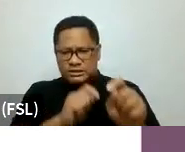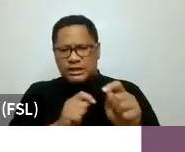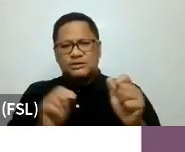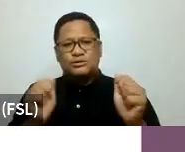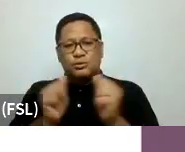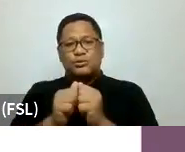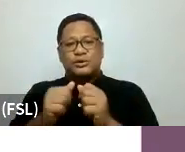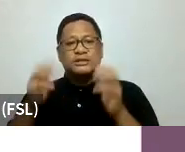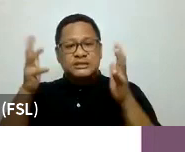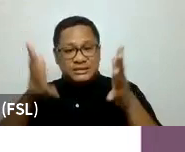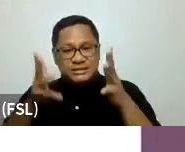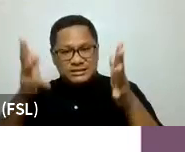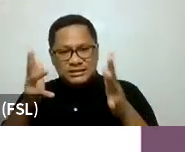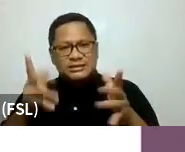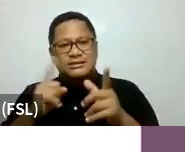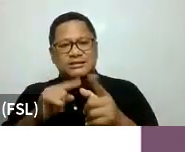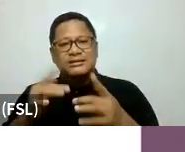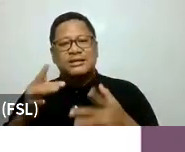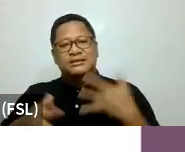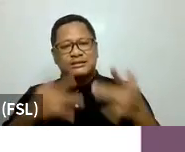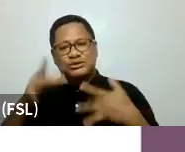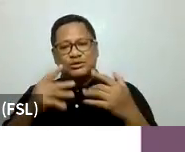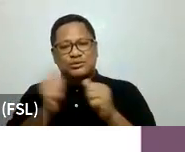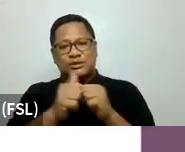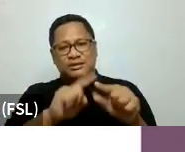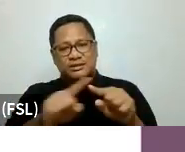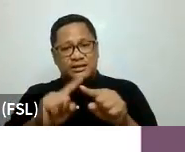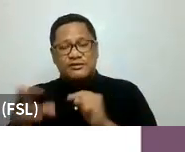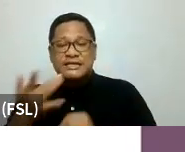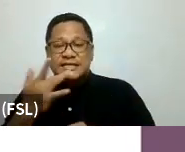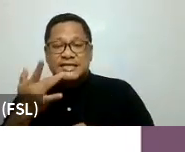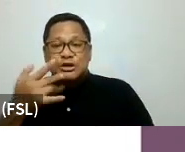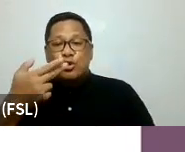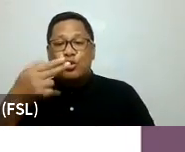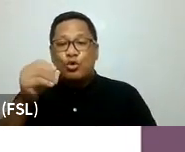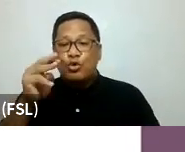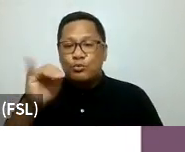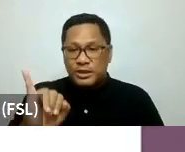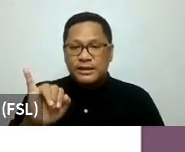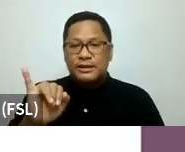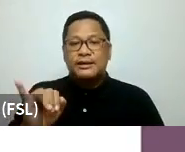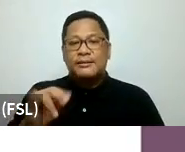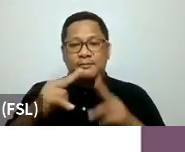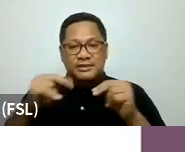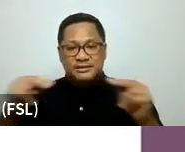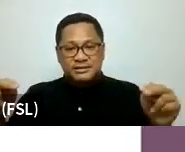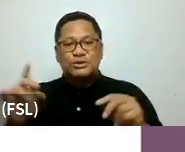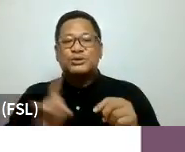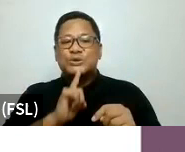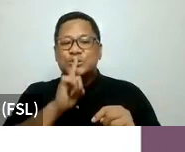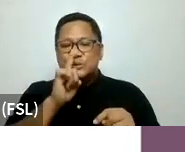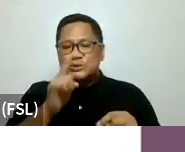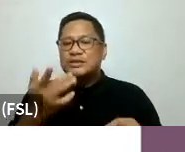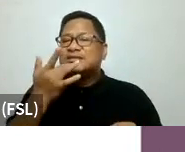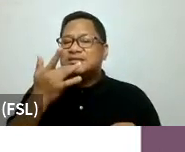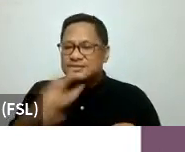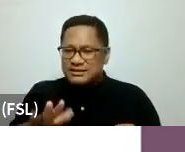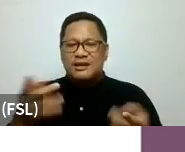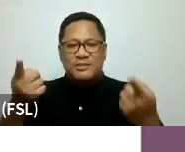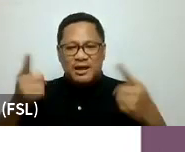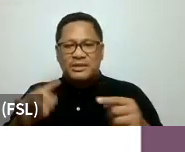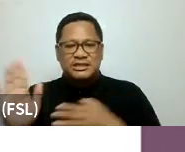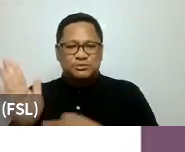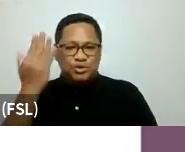kanyang mga kuya, enjoy pa sa iba't ibang mga flavor ng homey pancit canton. Isa na namang masayang homey pancit situation ngayong